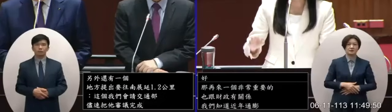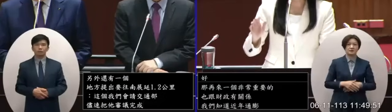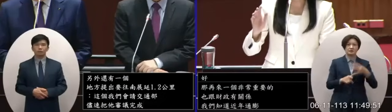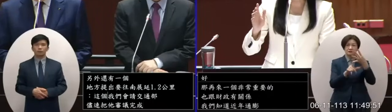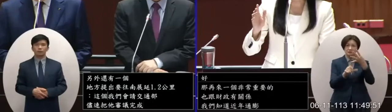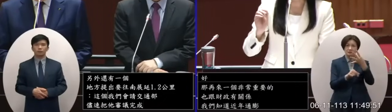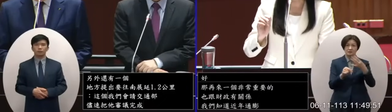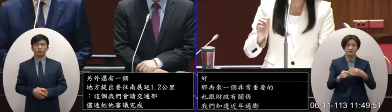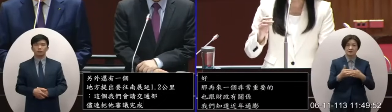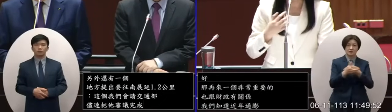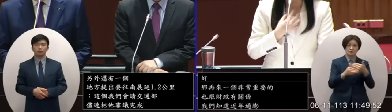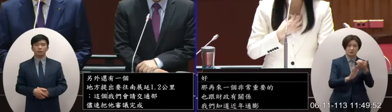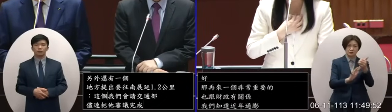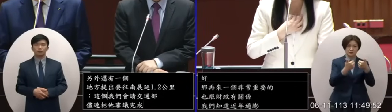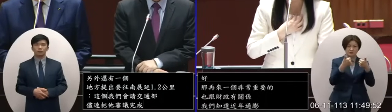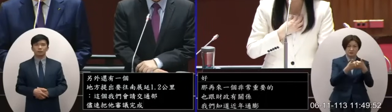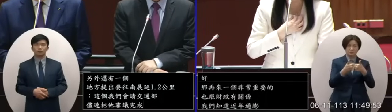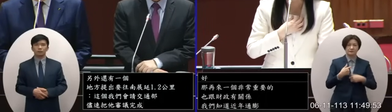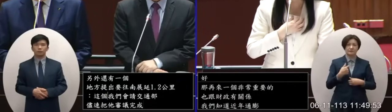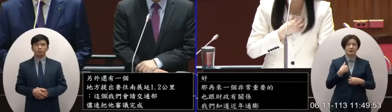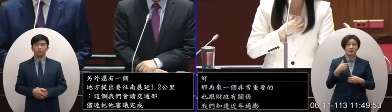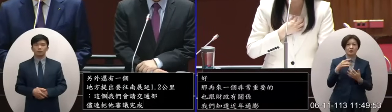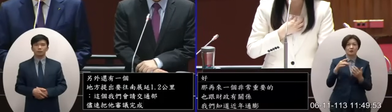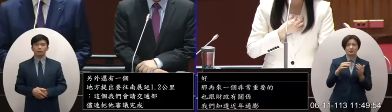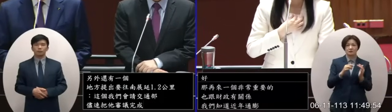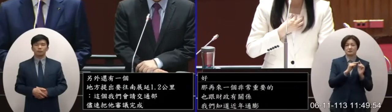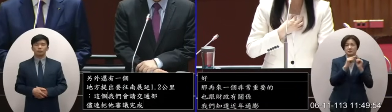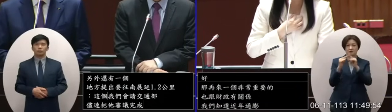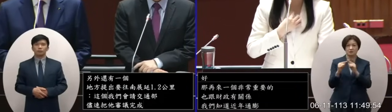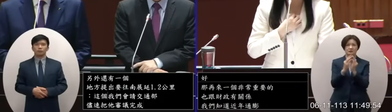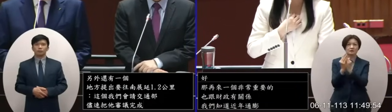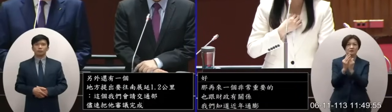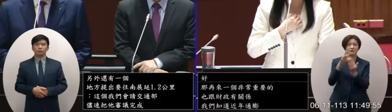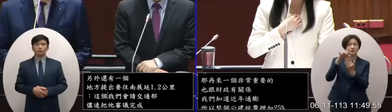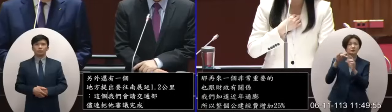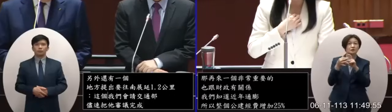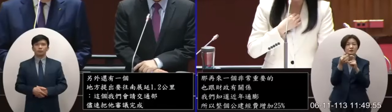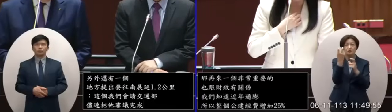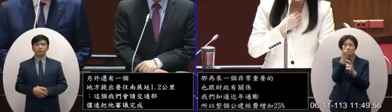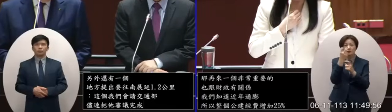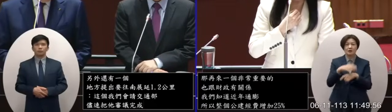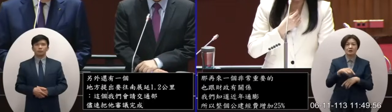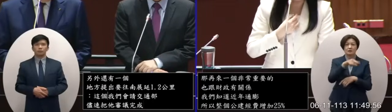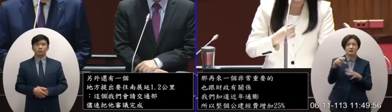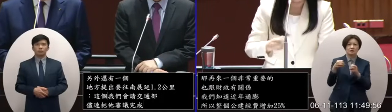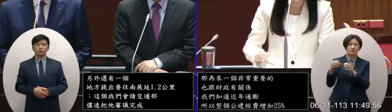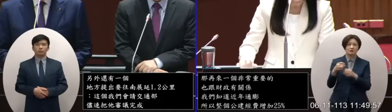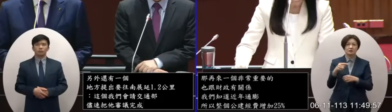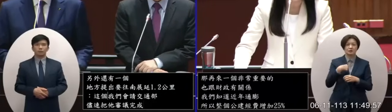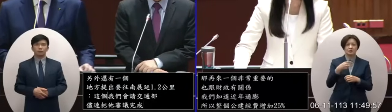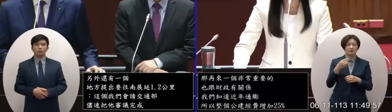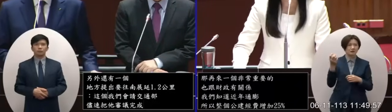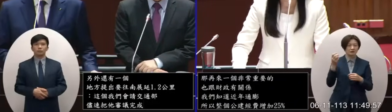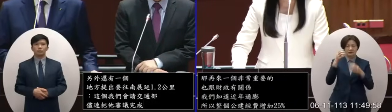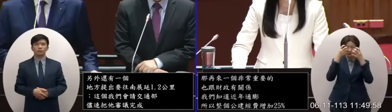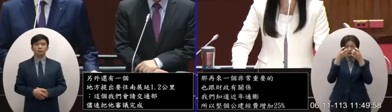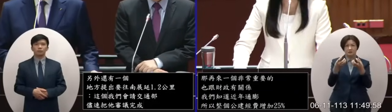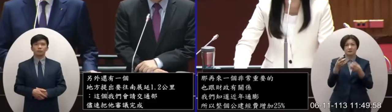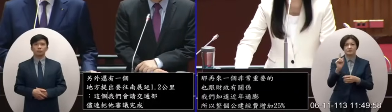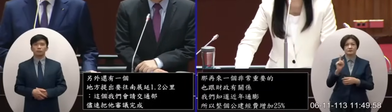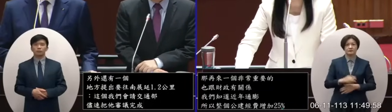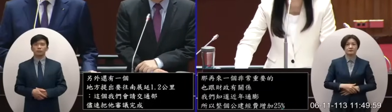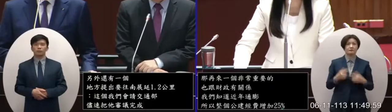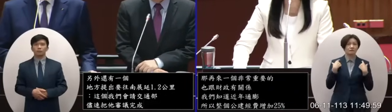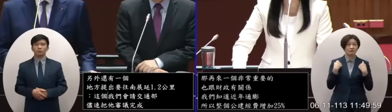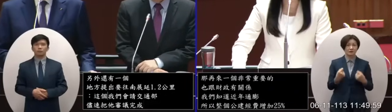月份哦，这个交通委员会来本席这个选区考察的时候，也讲到一个让我们真的无法置信了哦。也就是说，我们